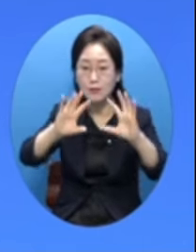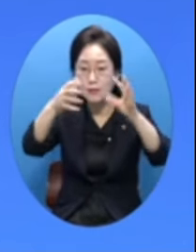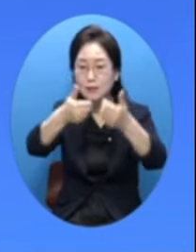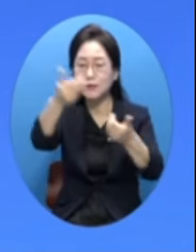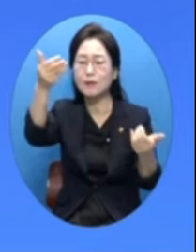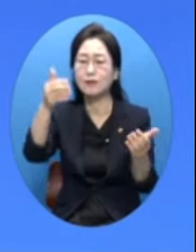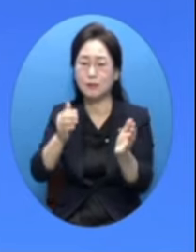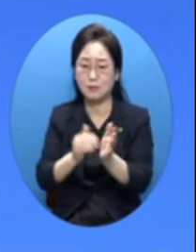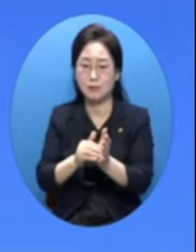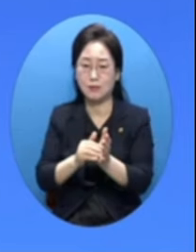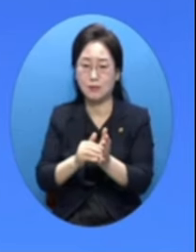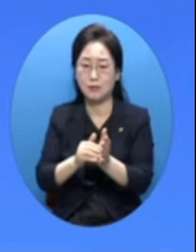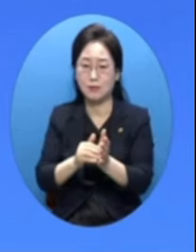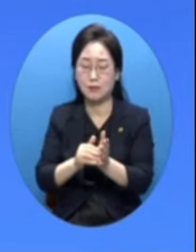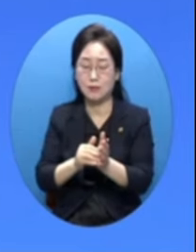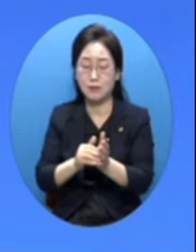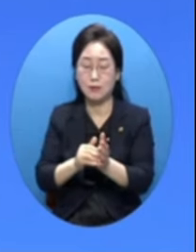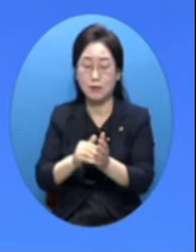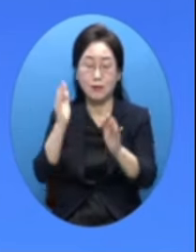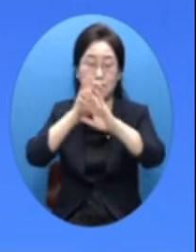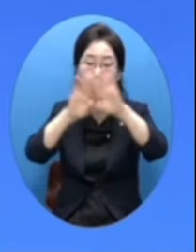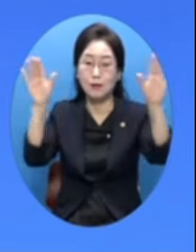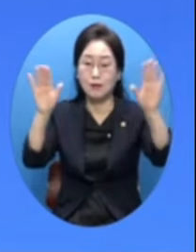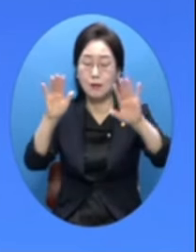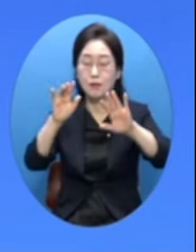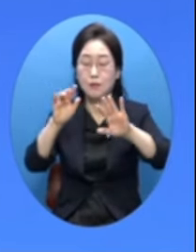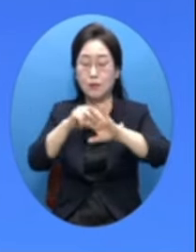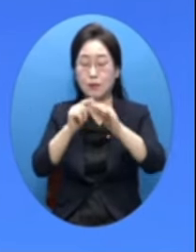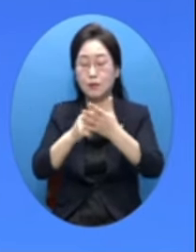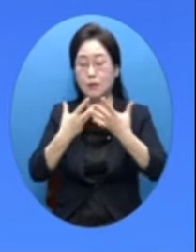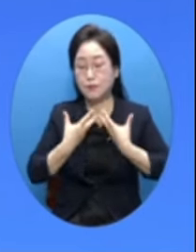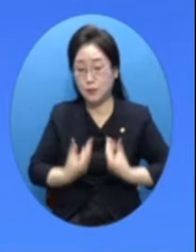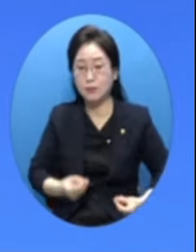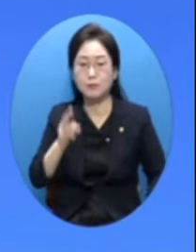것입니다. 하늘이 무너진 것 같은 절망이 임했습니다.